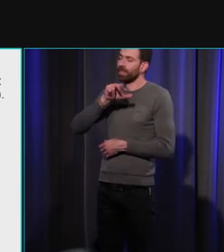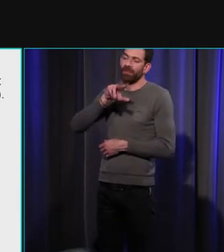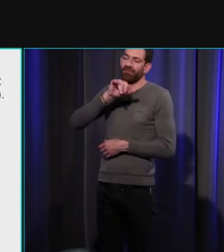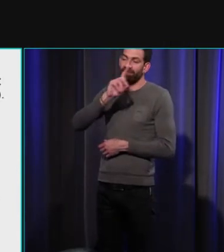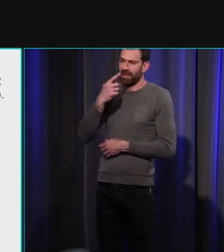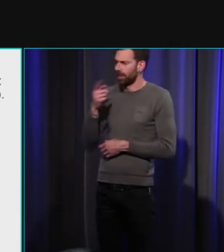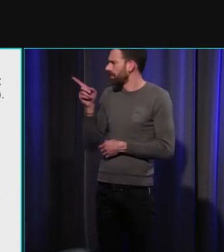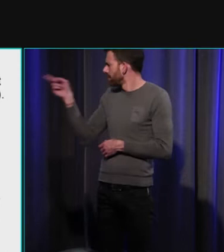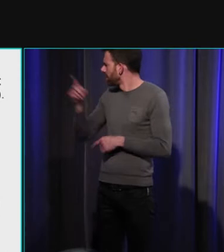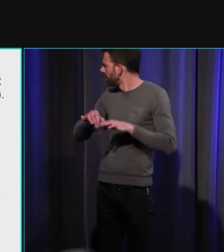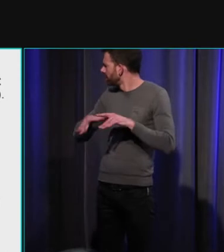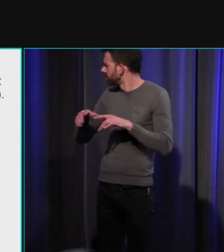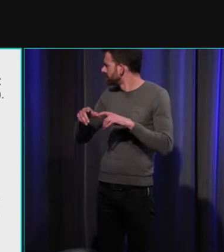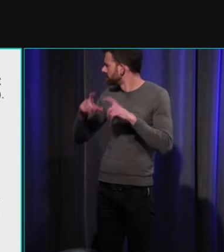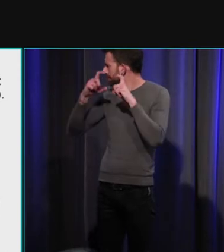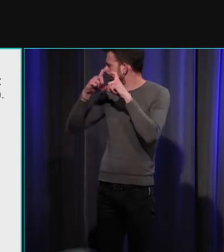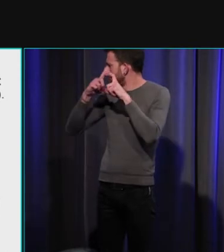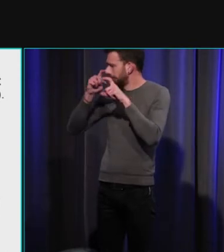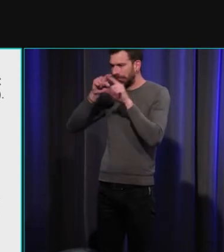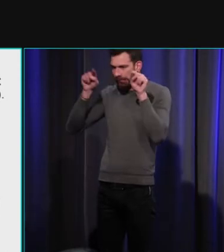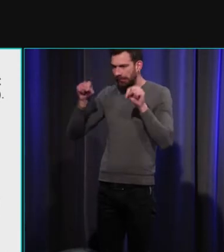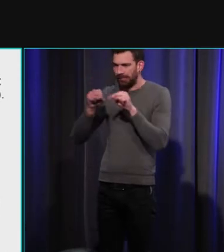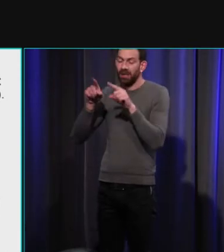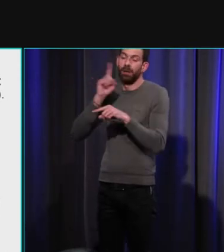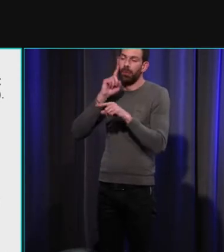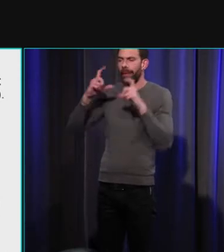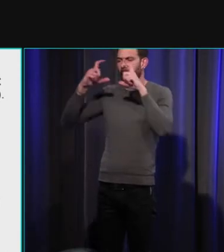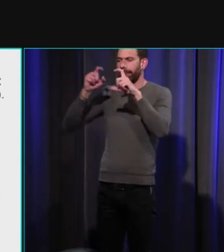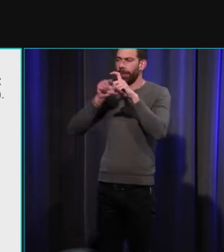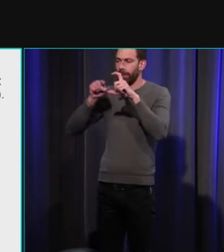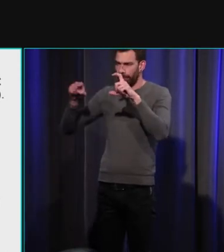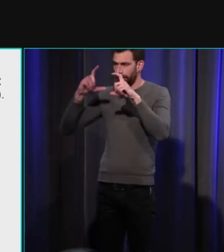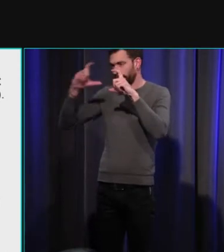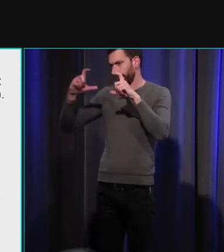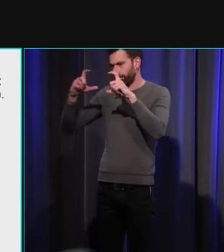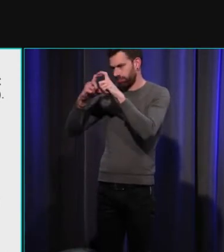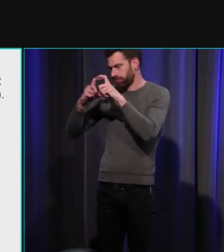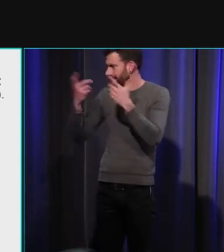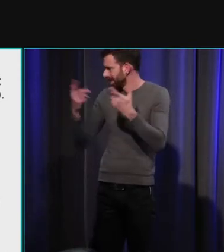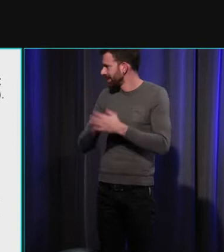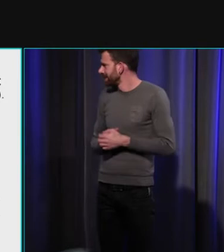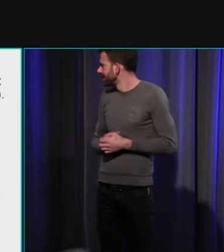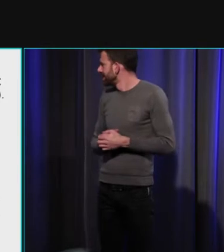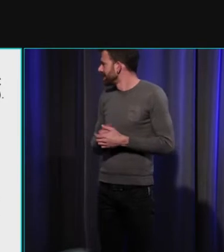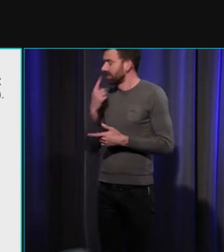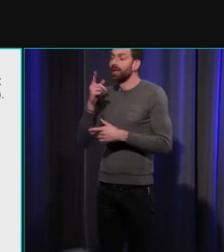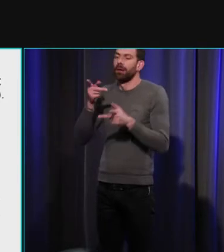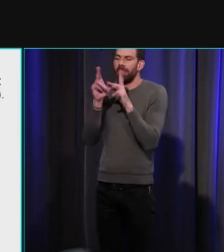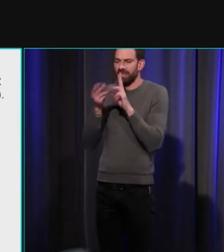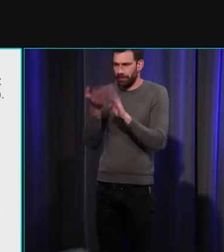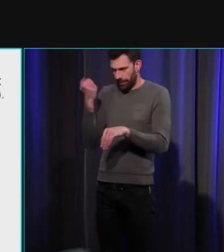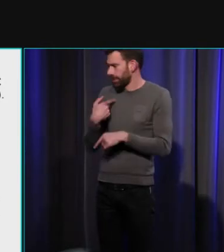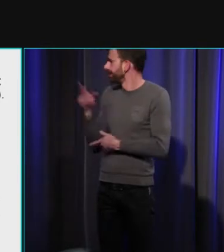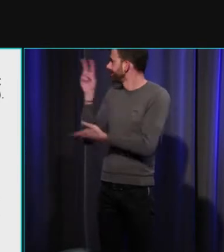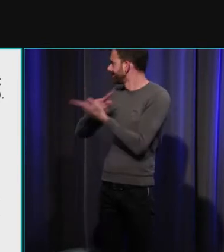la sté des trois crochets carrés trois points de suspension dont il ya un carré ça veut dire je sabré un passage tu viens